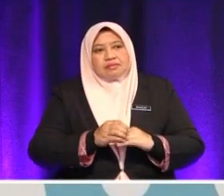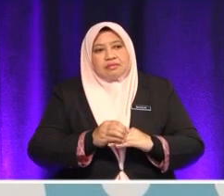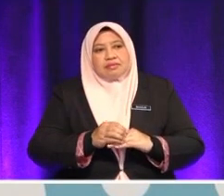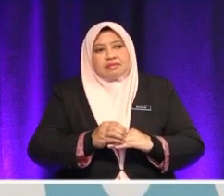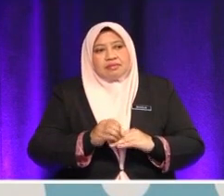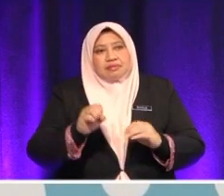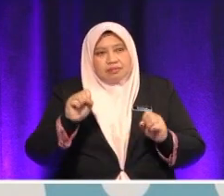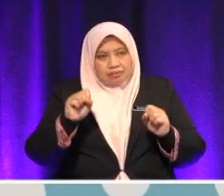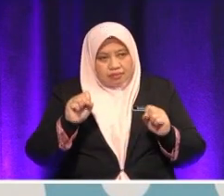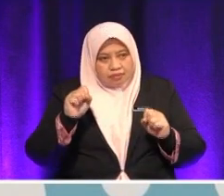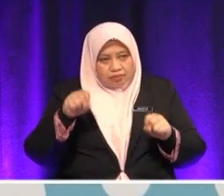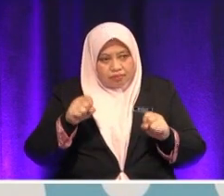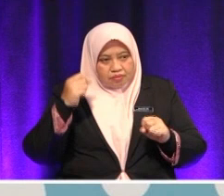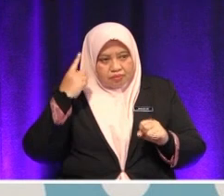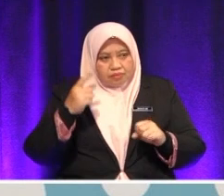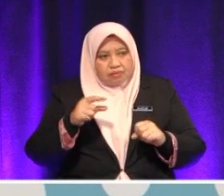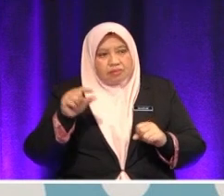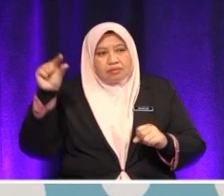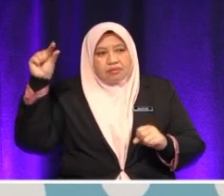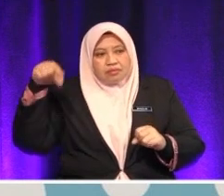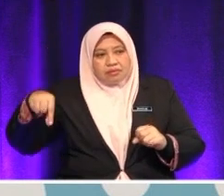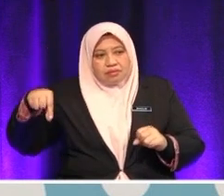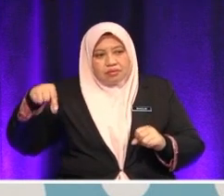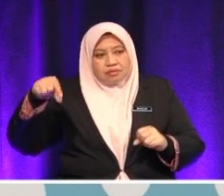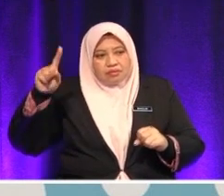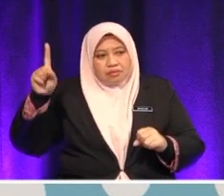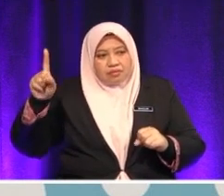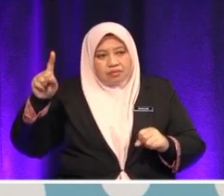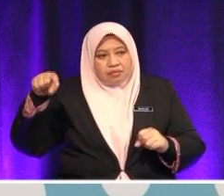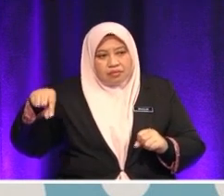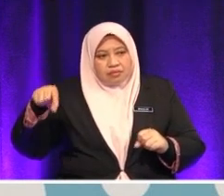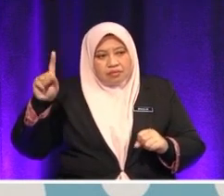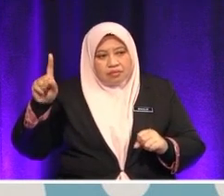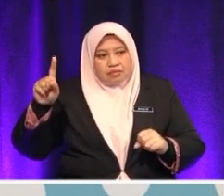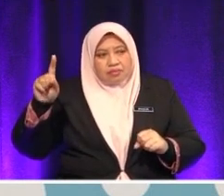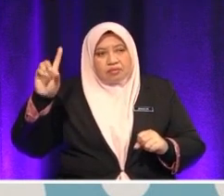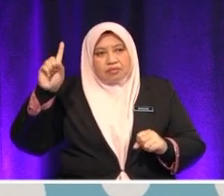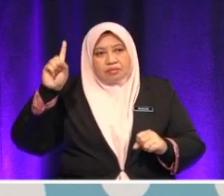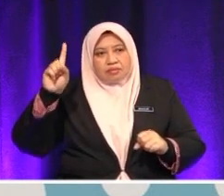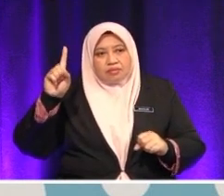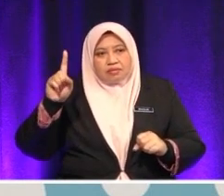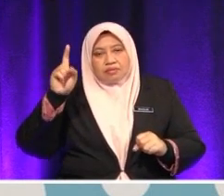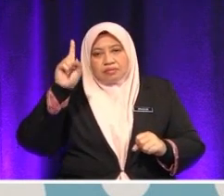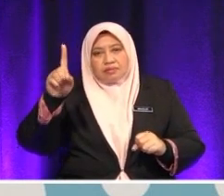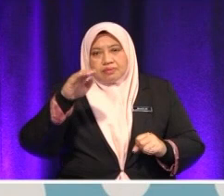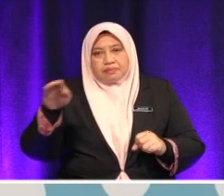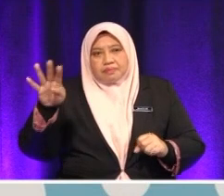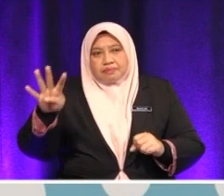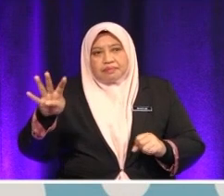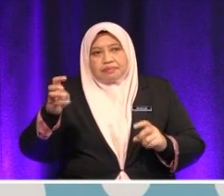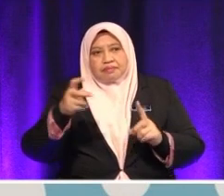boleh paham dah oke khawatir pertama karena ikut pertama adalah 1/4 dari pada